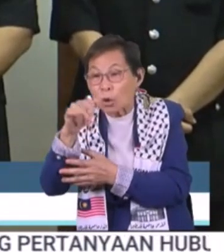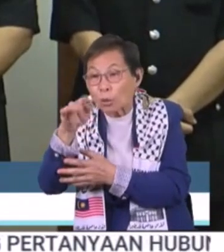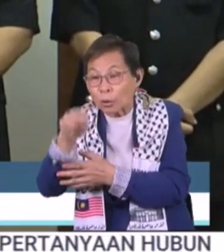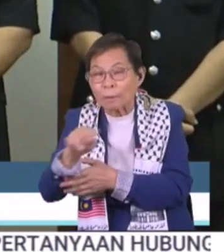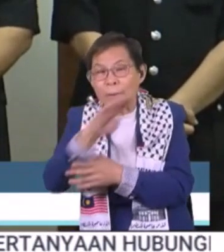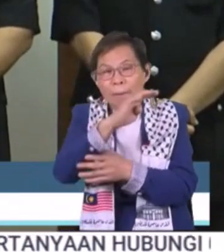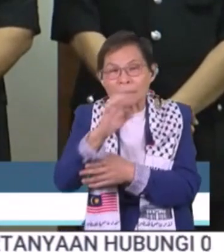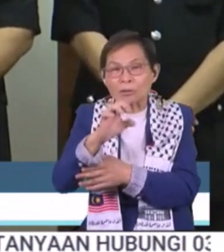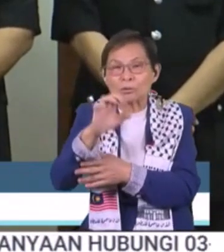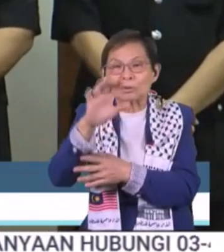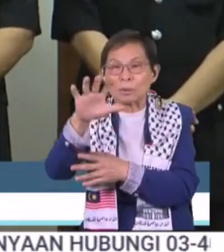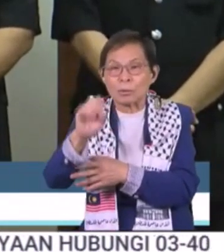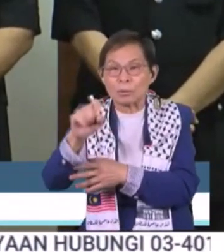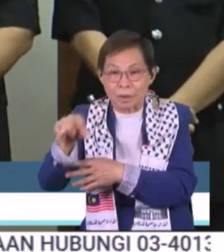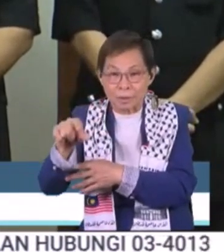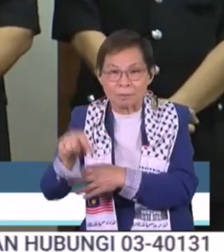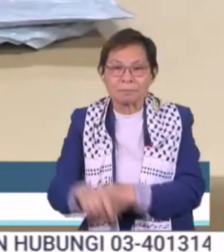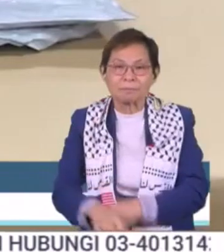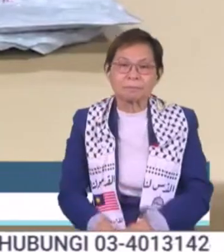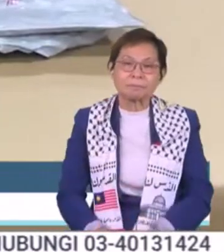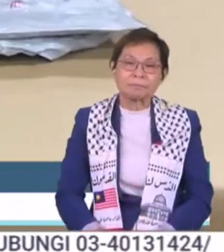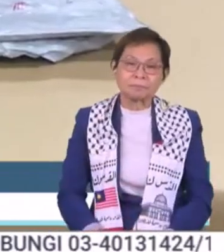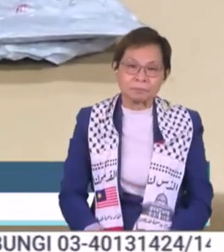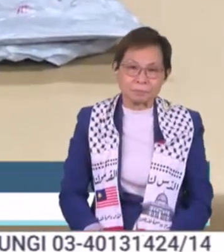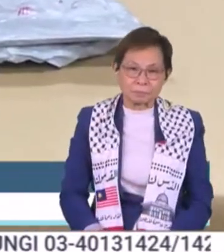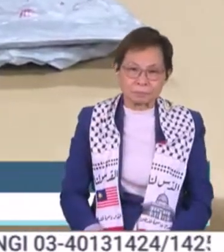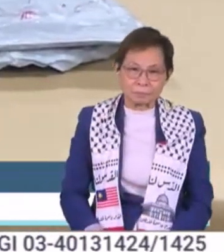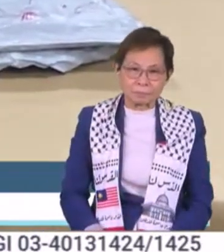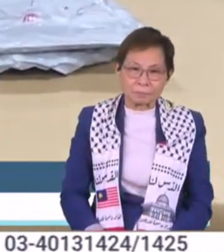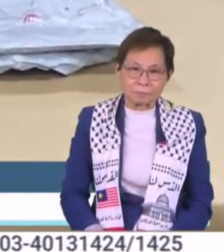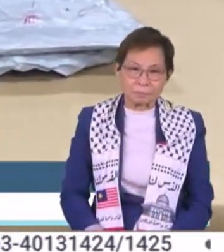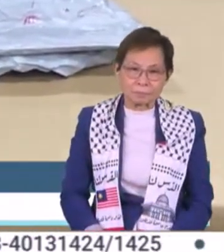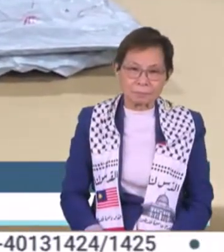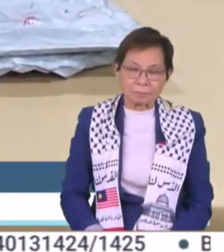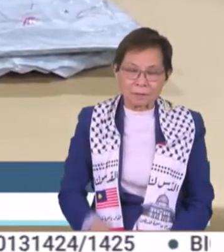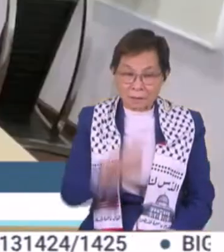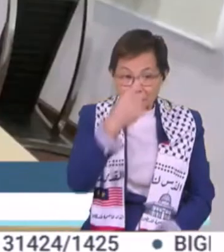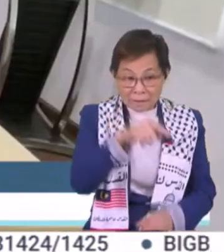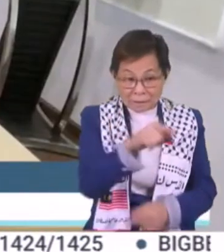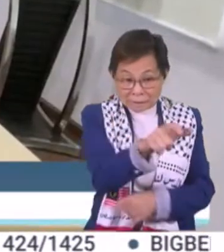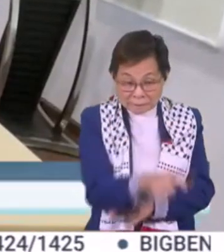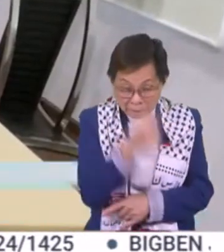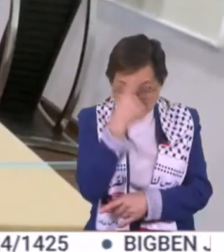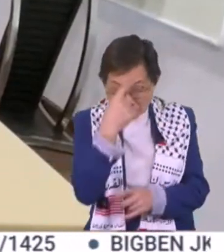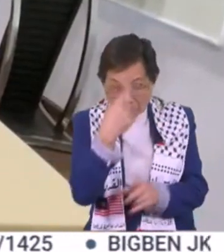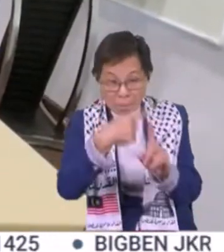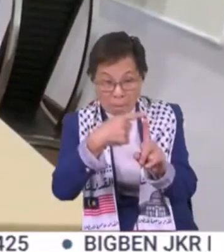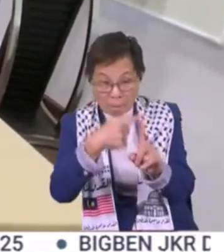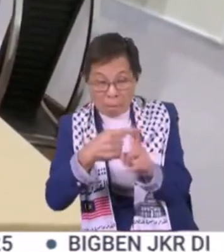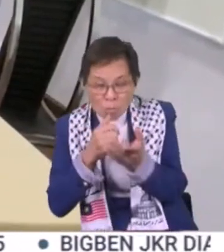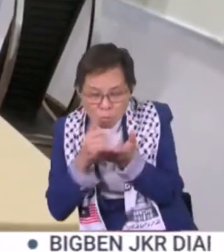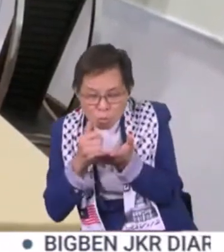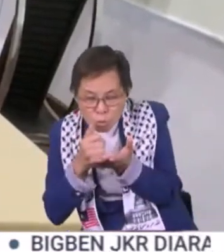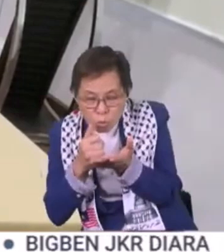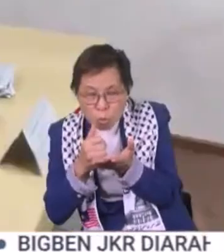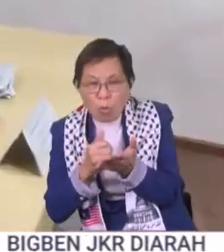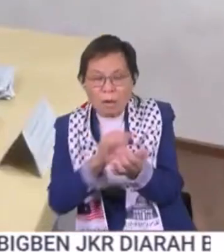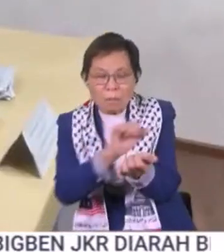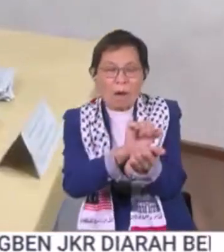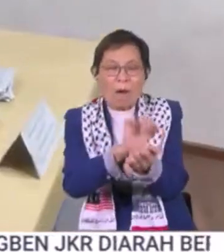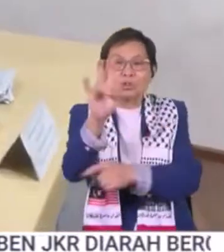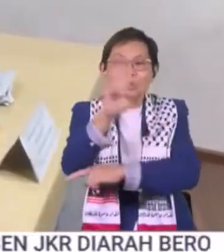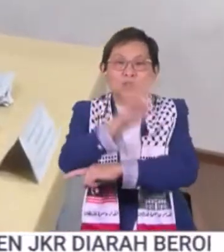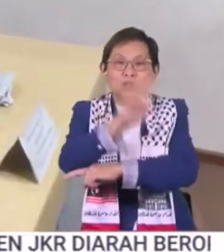450 GR juga suspek yang positif dadah jenis morfin di reman tuuh hari